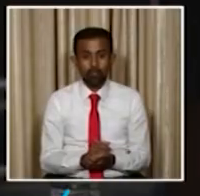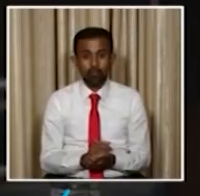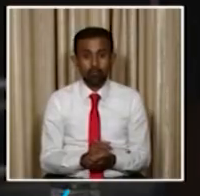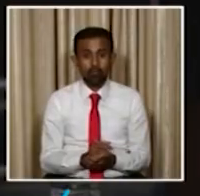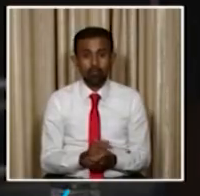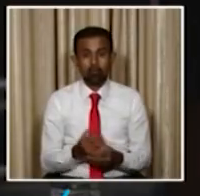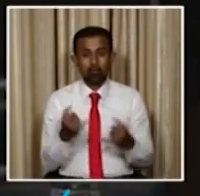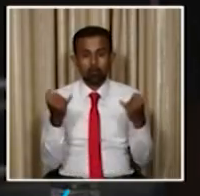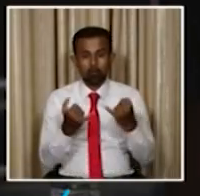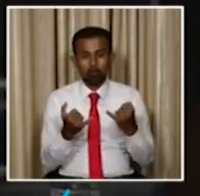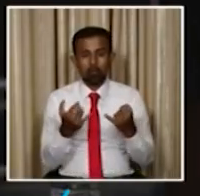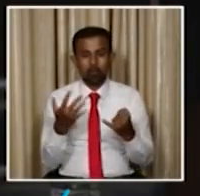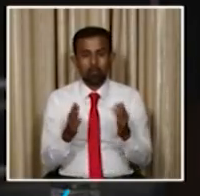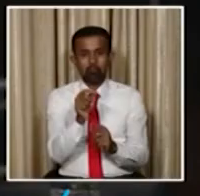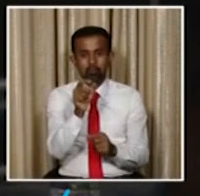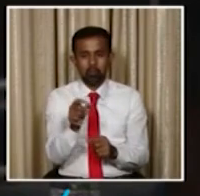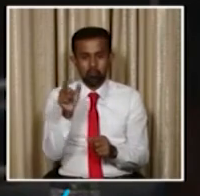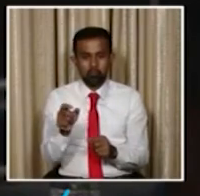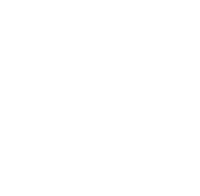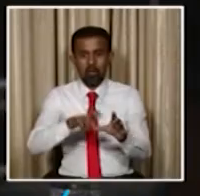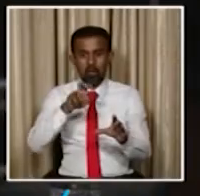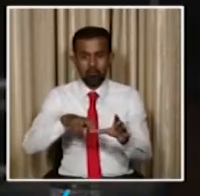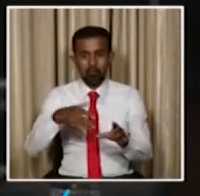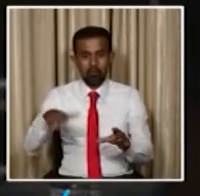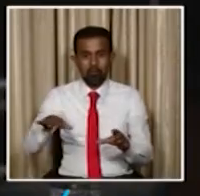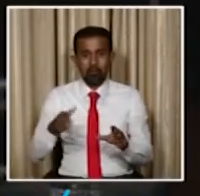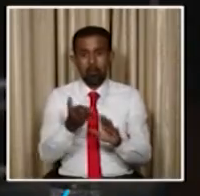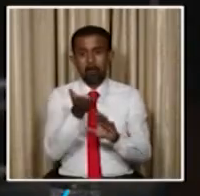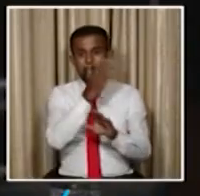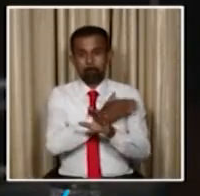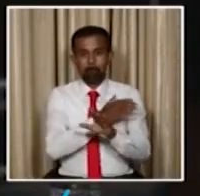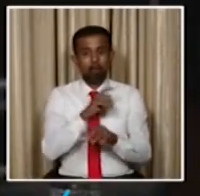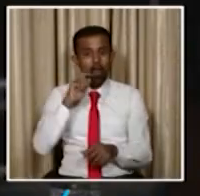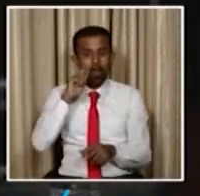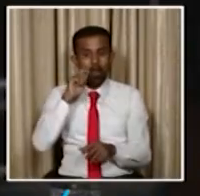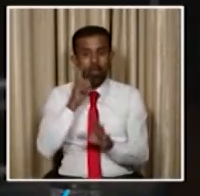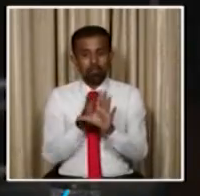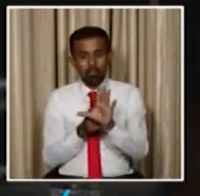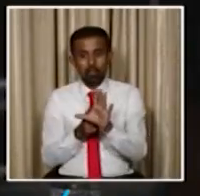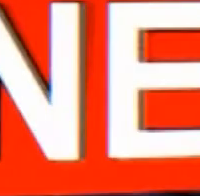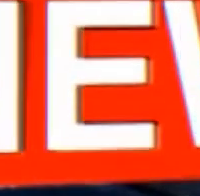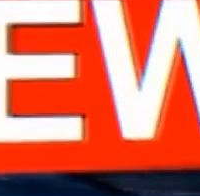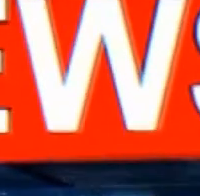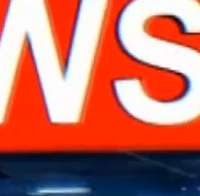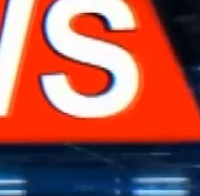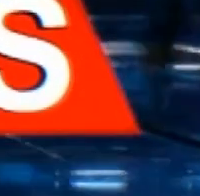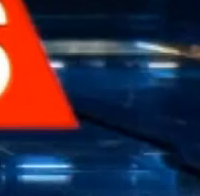වෙච්ච දැන් පල් වෙච්ච ඇමතිවරු ටික ඕවලින් බැහැලා අර පිටිපස්සේ ඉන්න කොල්ලෝ ටිකට අඩු ගාණ ඇමතිගන් ටික දෙන්න.